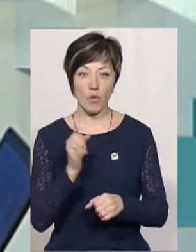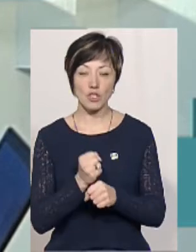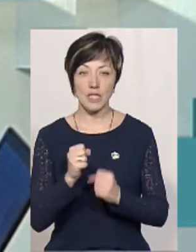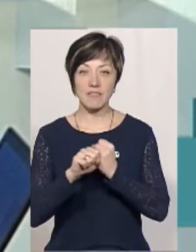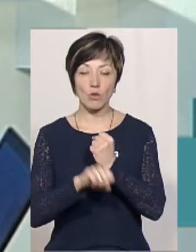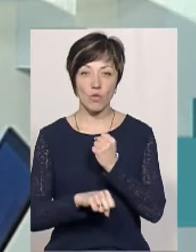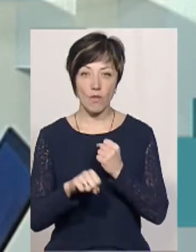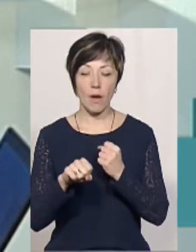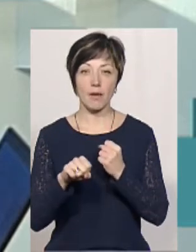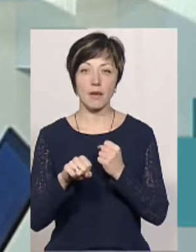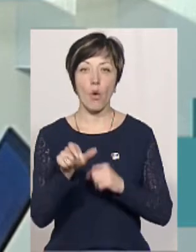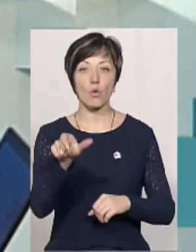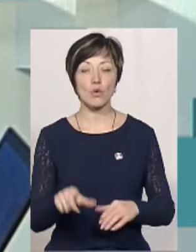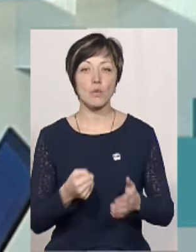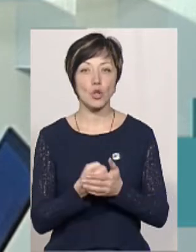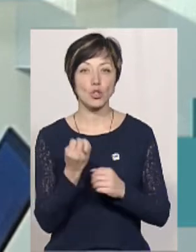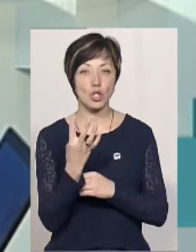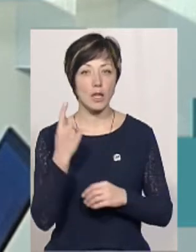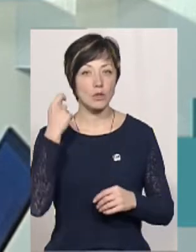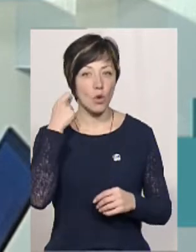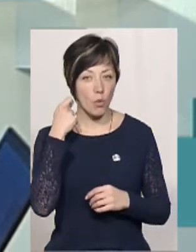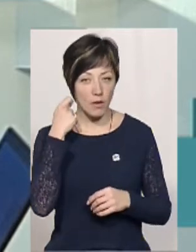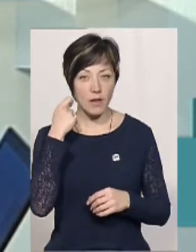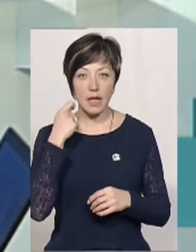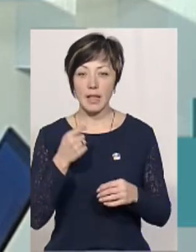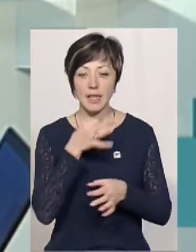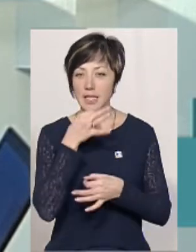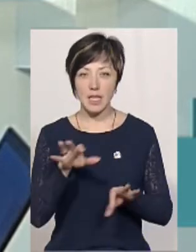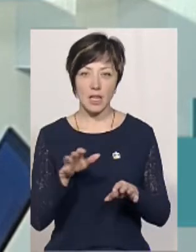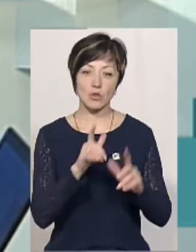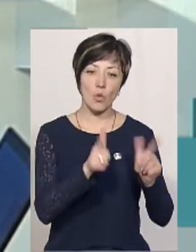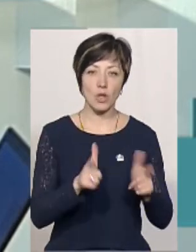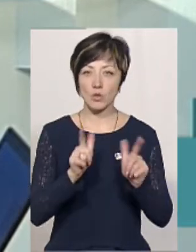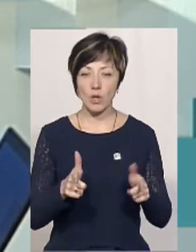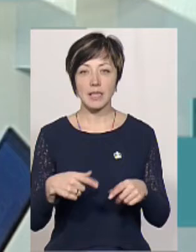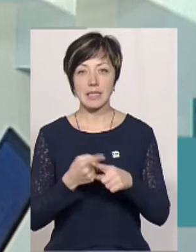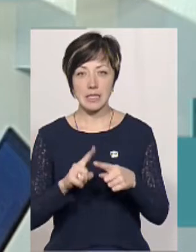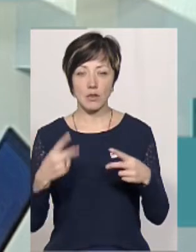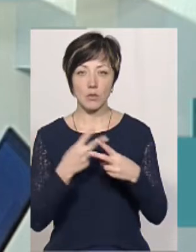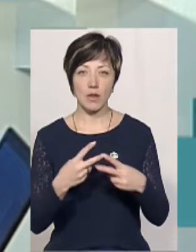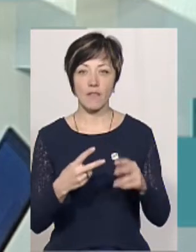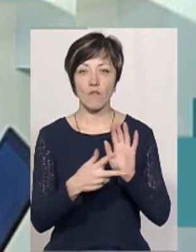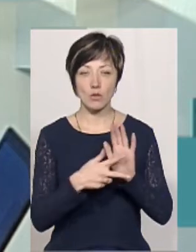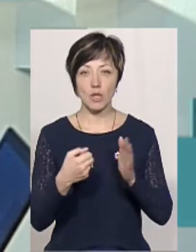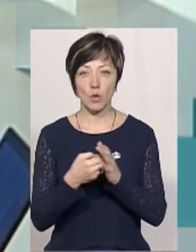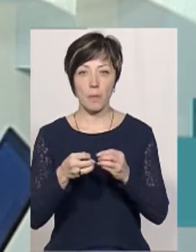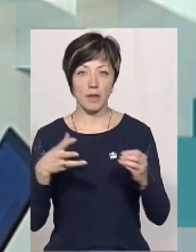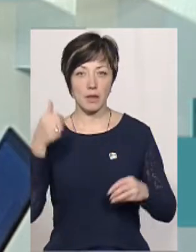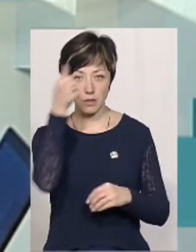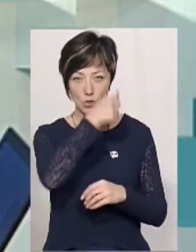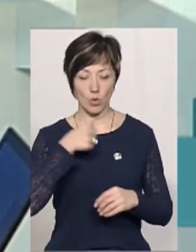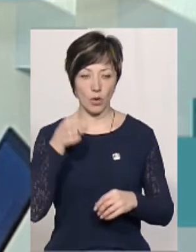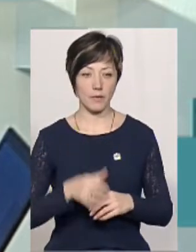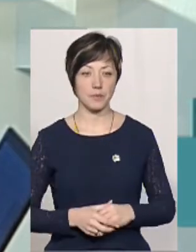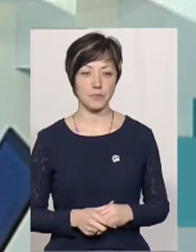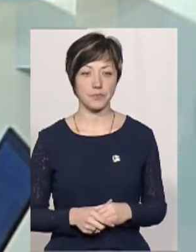вчинення зґвалтування особи до 14 років, незалежно від її добровільної згоди, це позбавлення волі на срок від 8 до 15